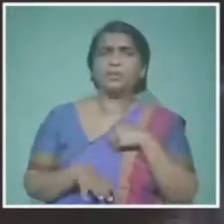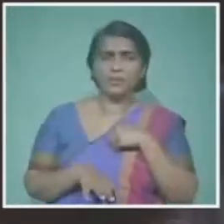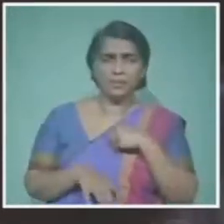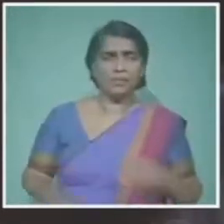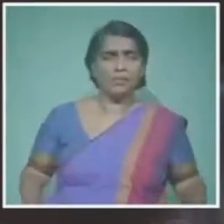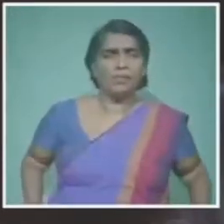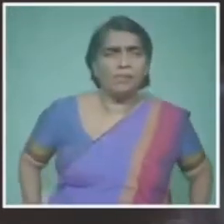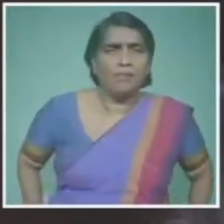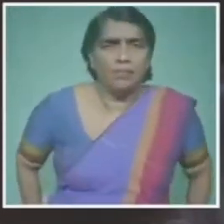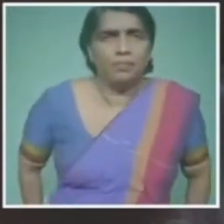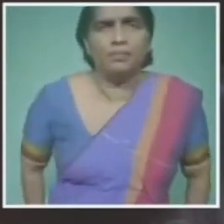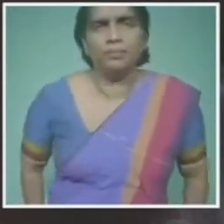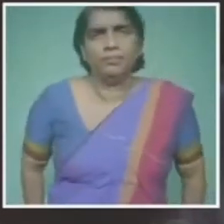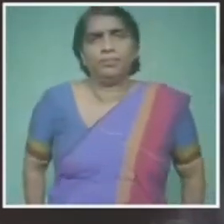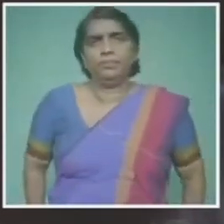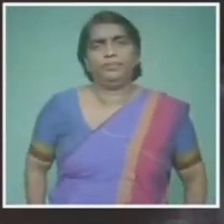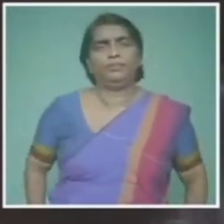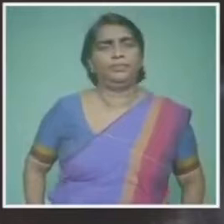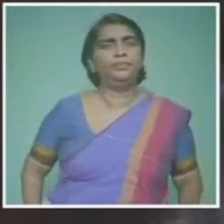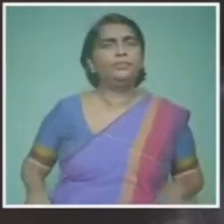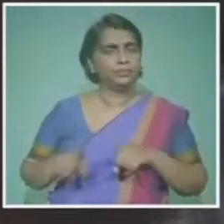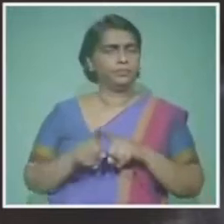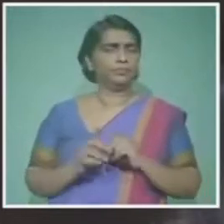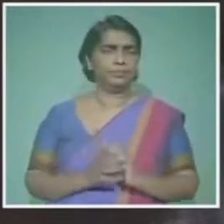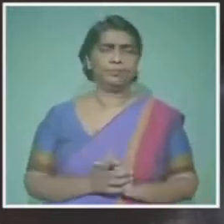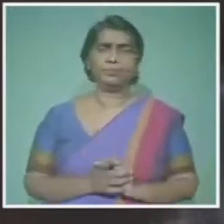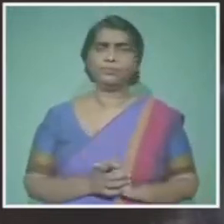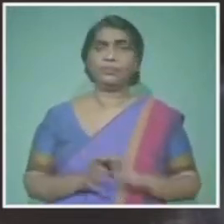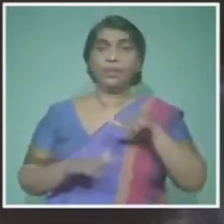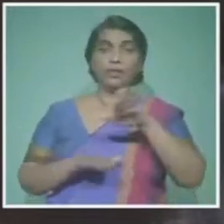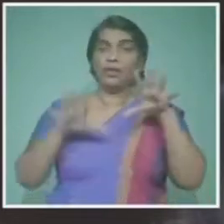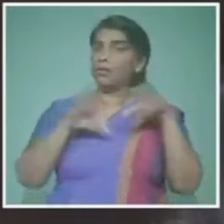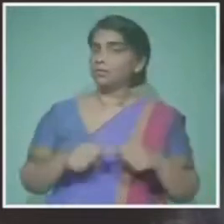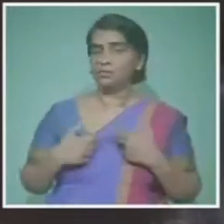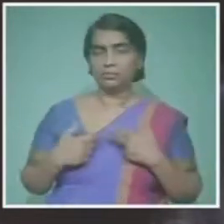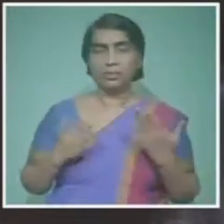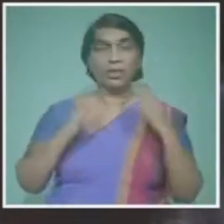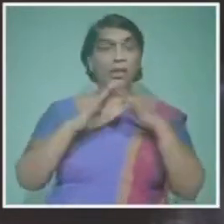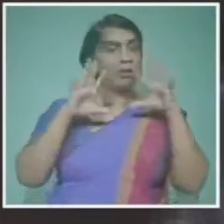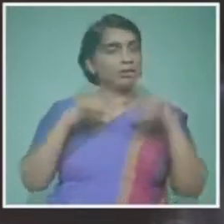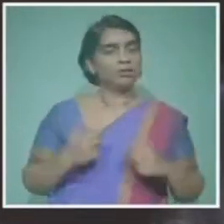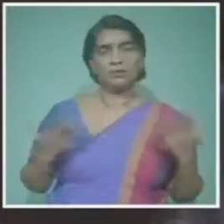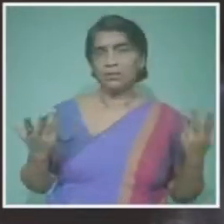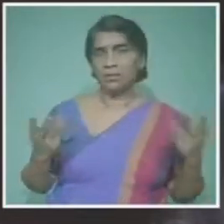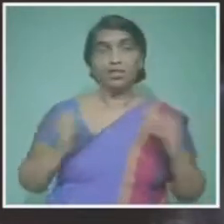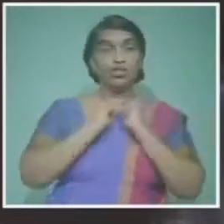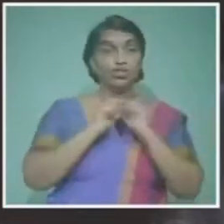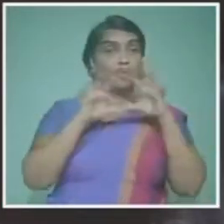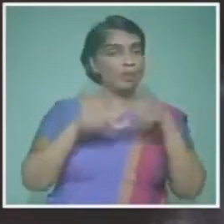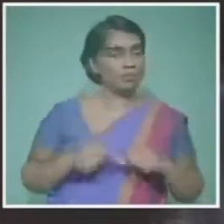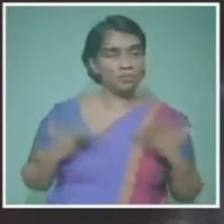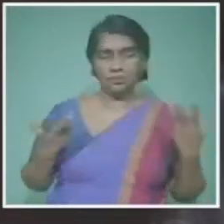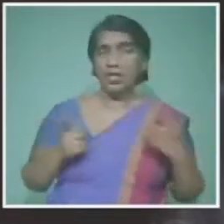කියලා කියනවා අපි. ඈ? ඒක අපිට ඕල වෙලා තියෙන. දැන් බලන්න ඉඩමයි තියෙන. නිවාසයයි තියෙන. රැකියාවයි තිය